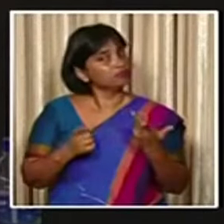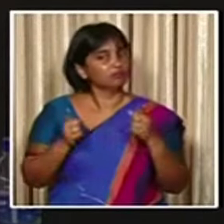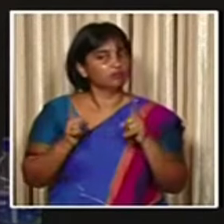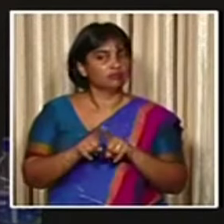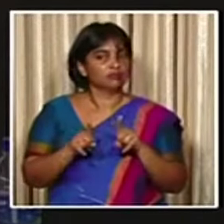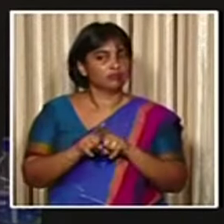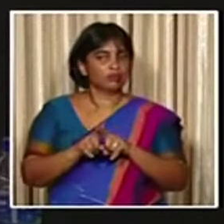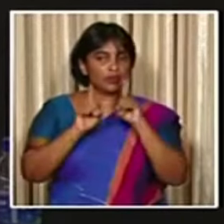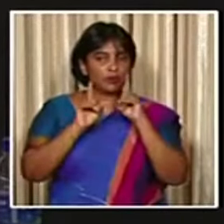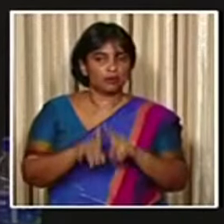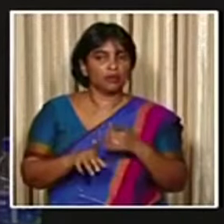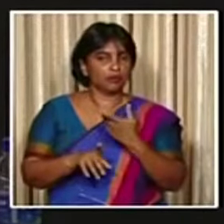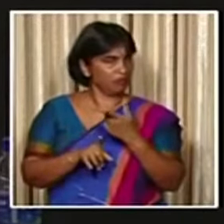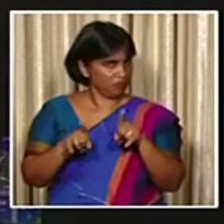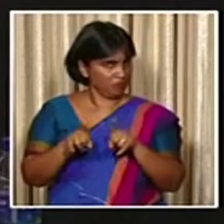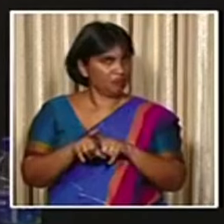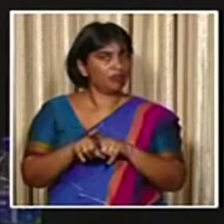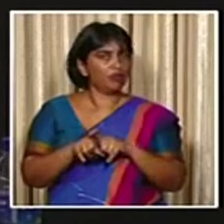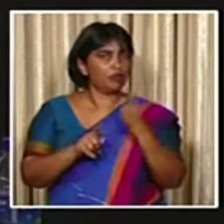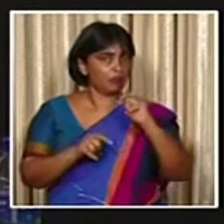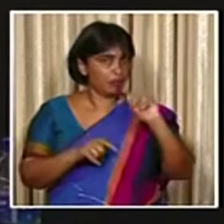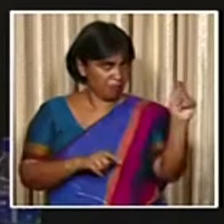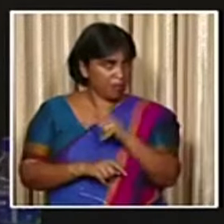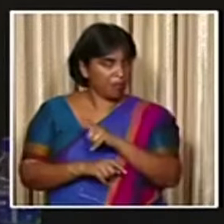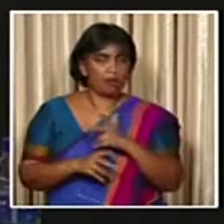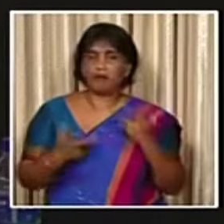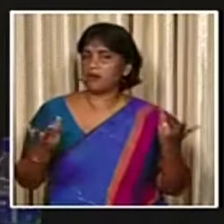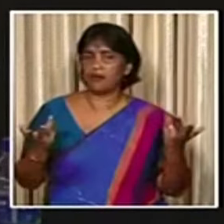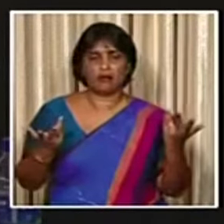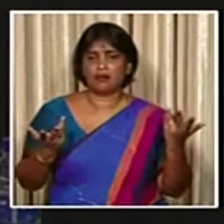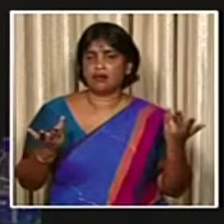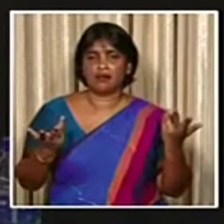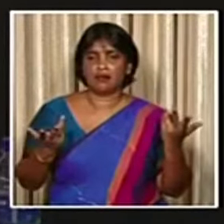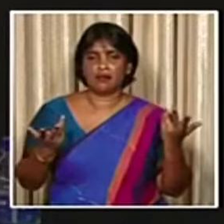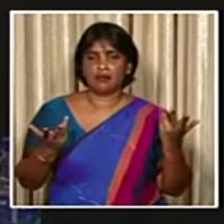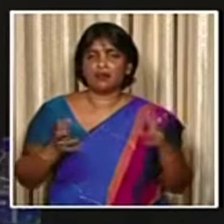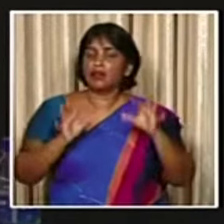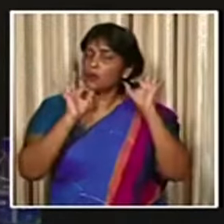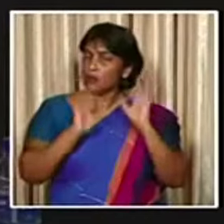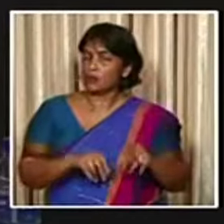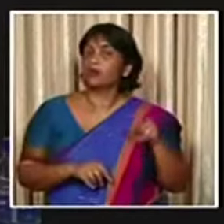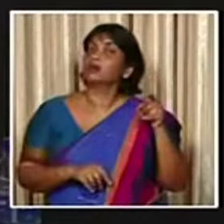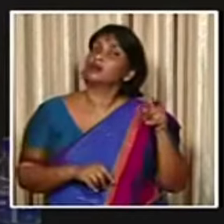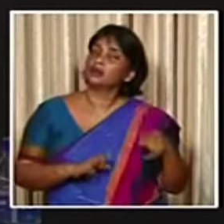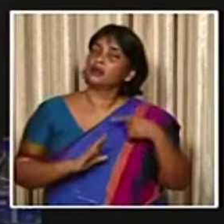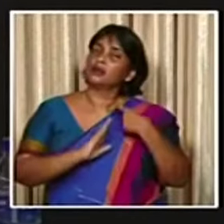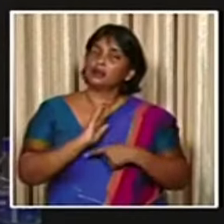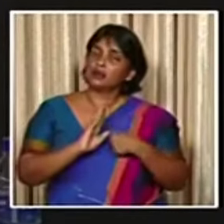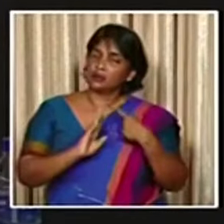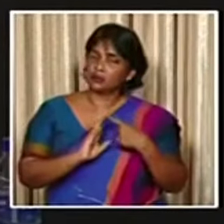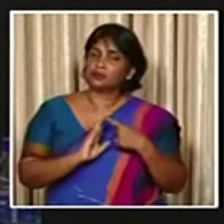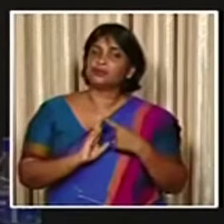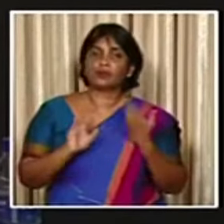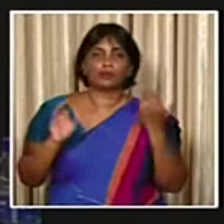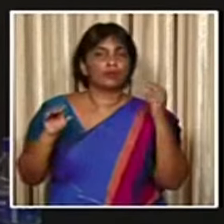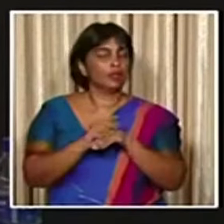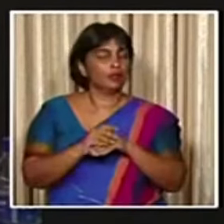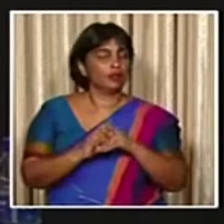ඒකට ගන්නවද යම් කිසි මුදලක්? නැහැ. හරි, එතකොට මේ රටේ